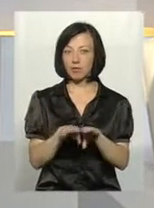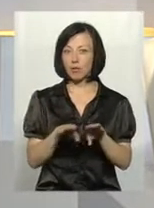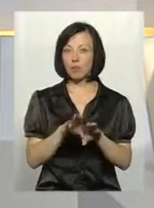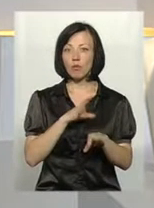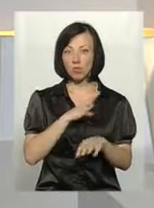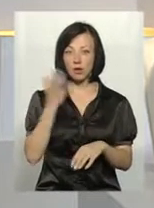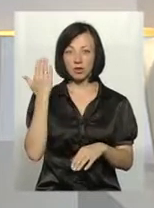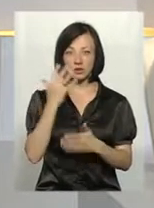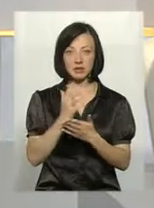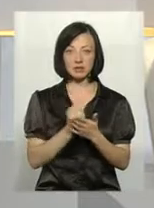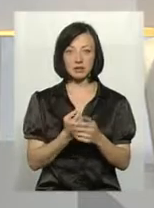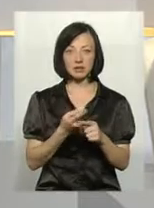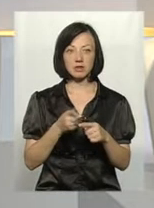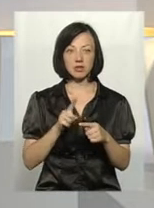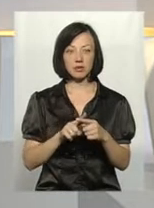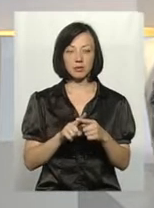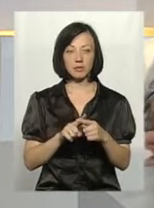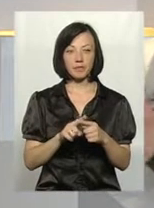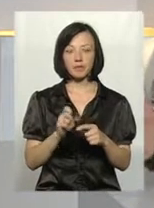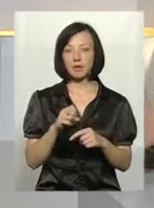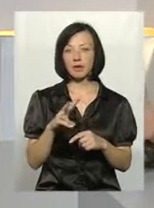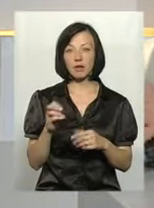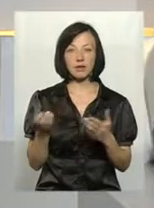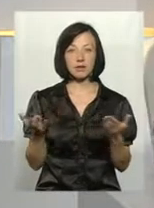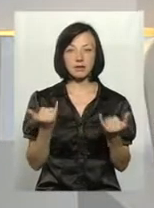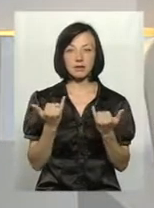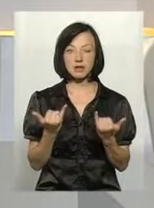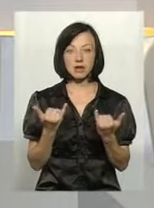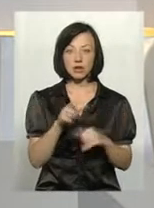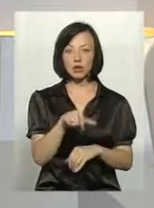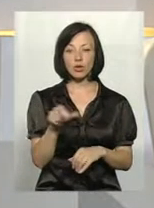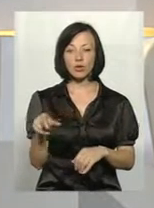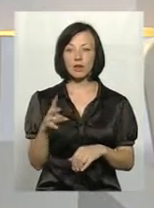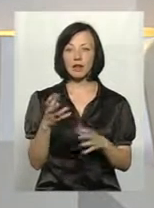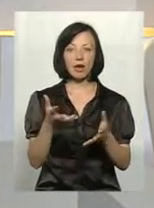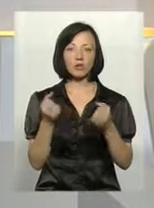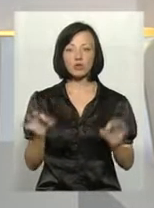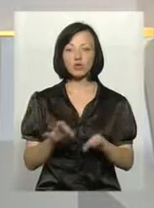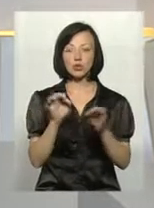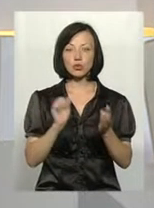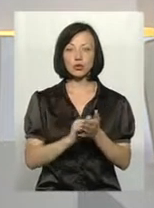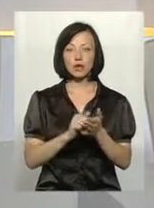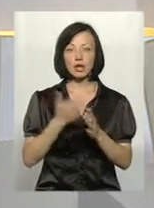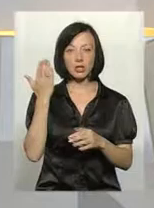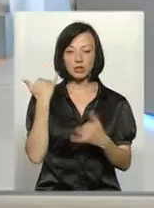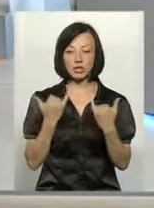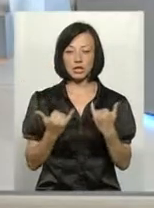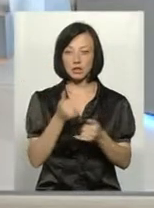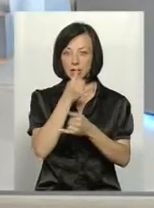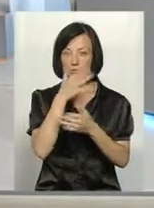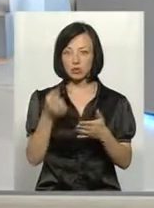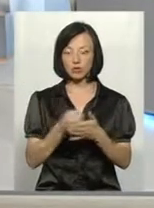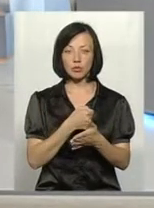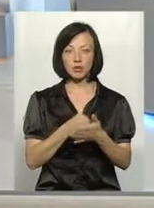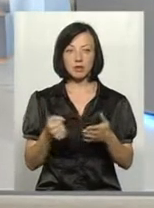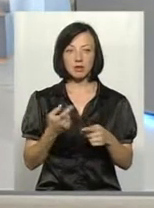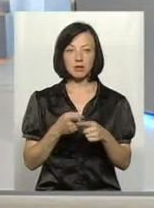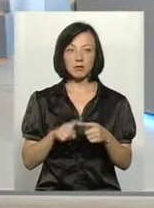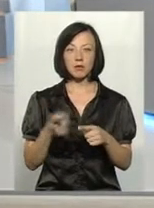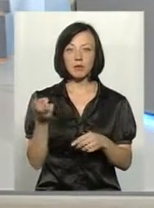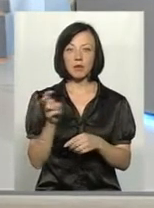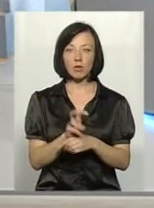колись зарезервоване те поле, але зараз люди не отримали жодних документів раніше, нині вони не можуть добитися.